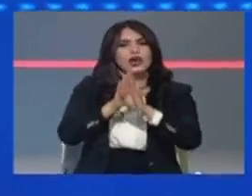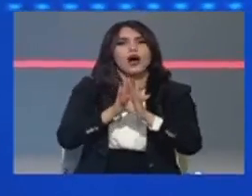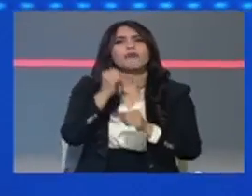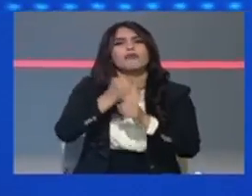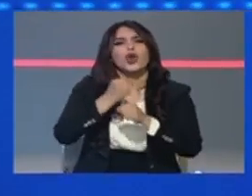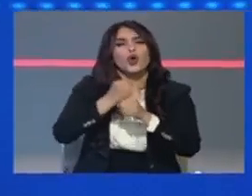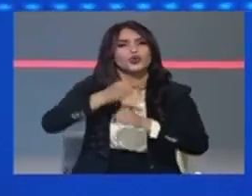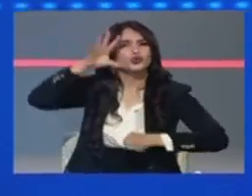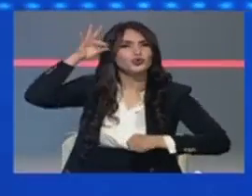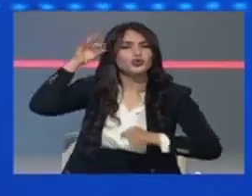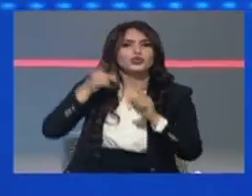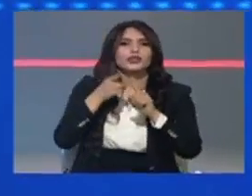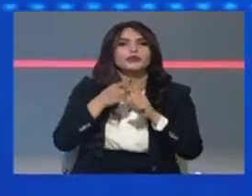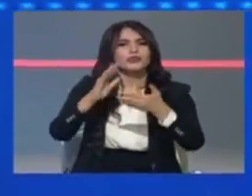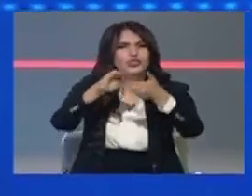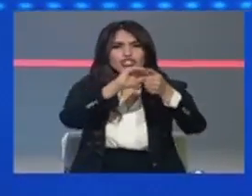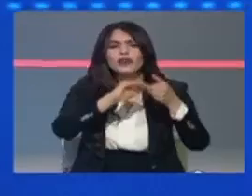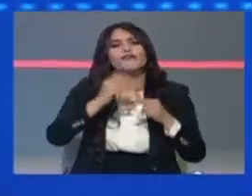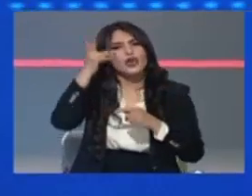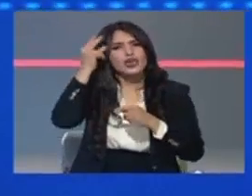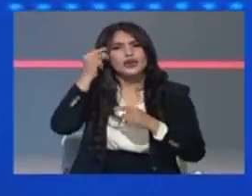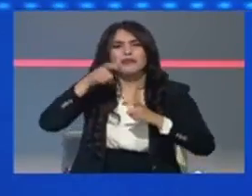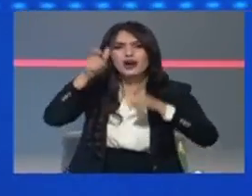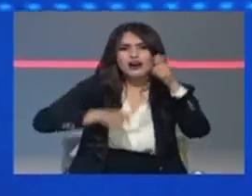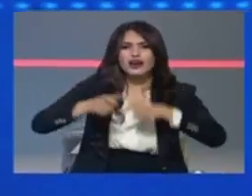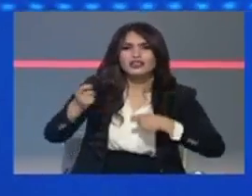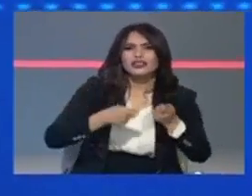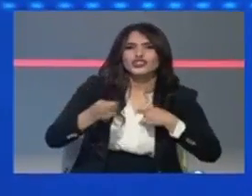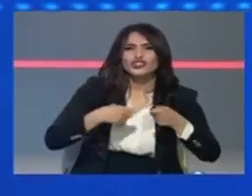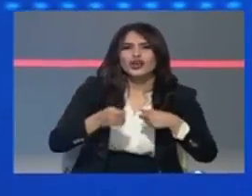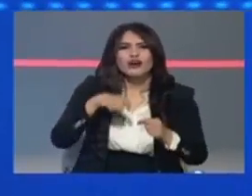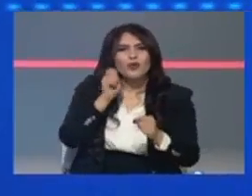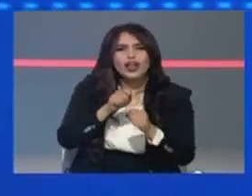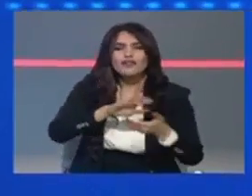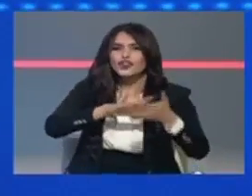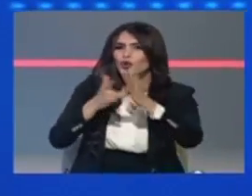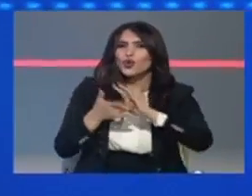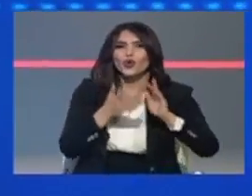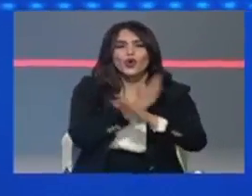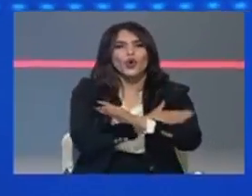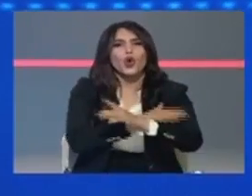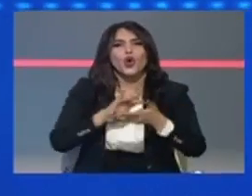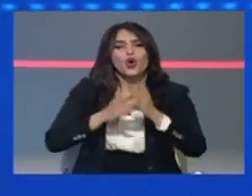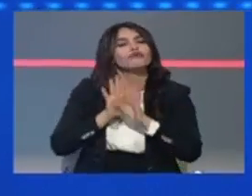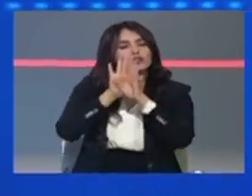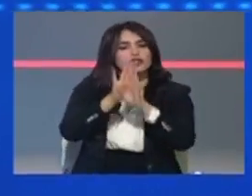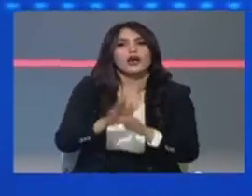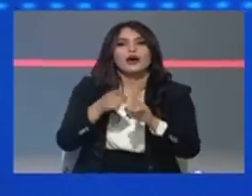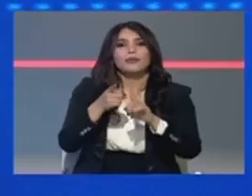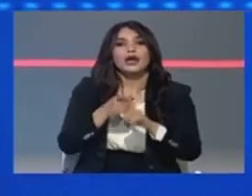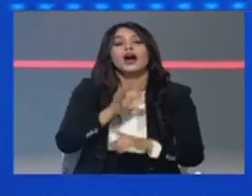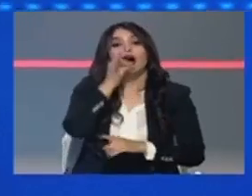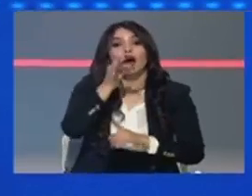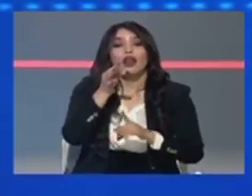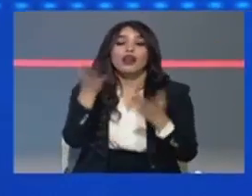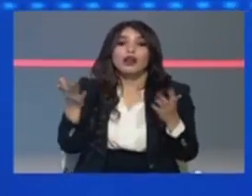هذه الظروف مع تفهمه لأوضاع صغار التجار والحرفيين وغيرهم. ومن جهته أفاد سمير مجول عقب